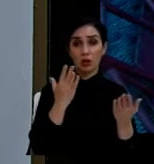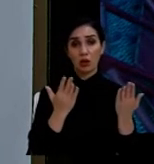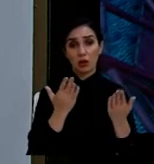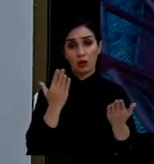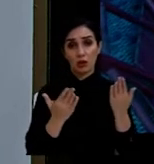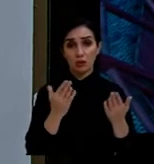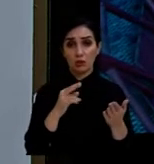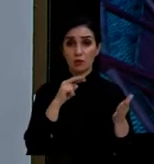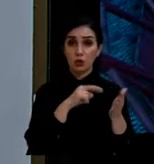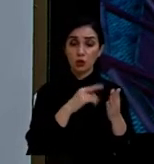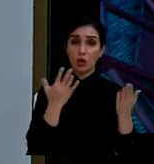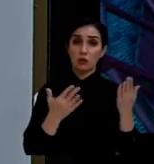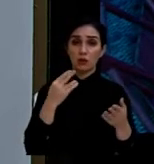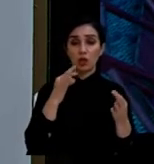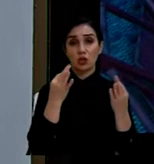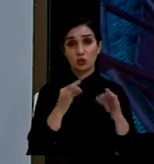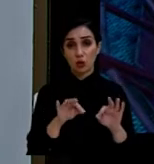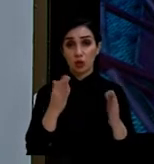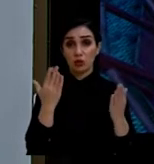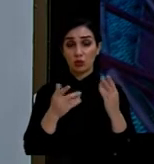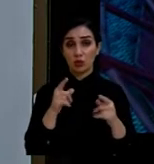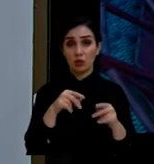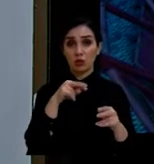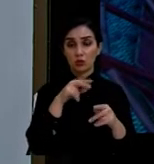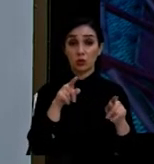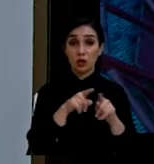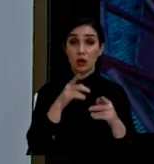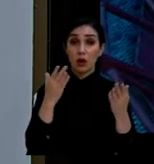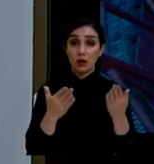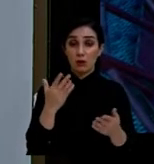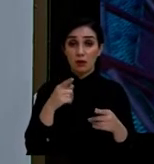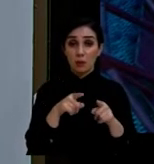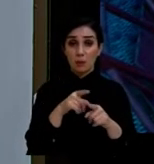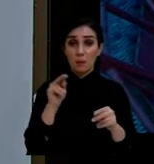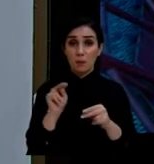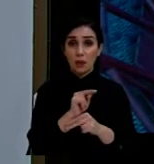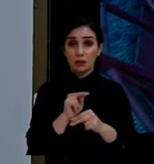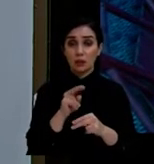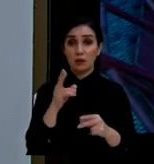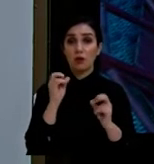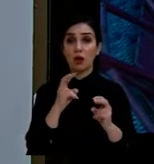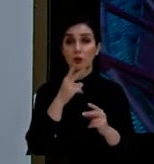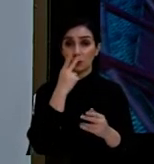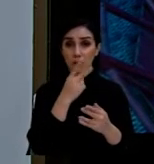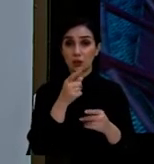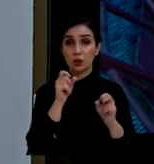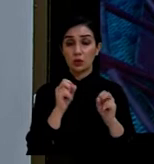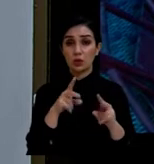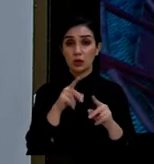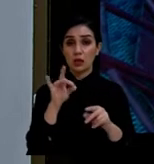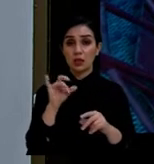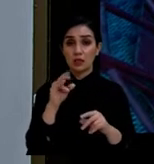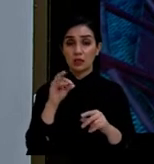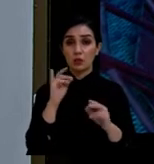либо есть разрешение на вход в этот зал. И вот как монтируют ядерный реактор, видите, это